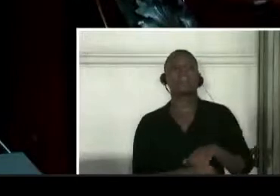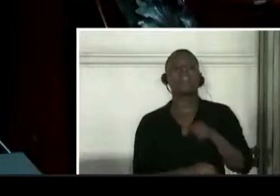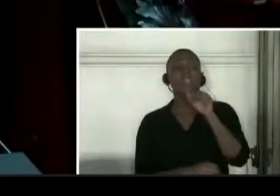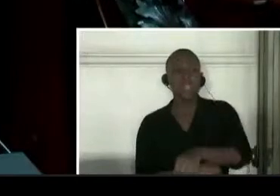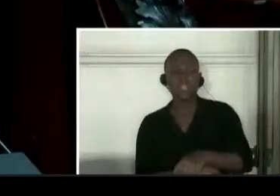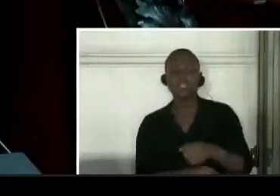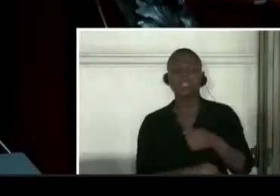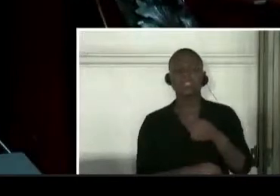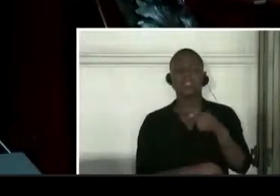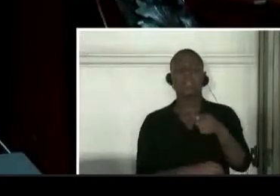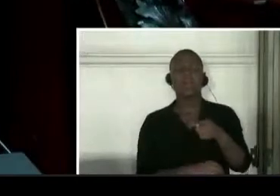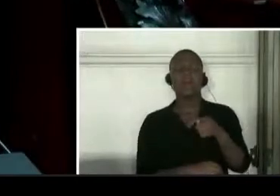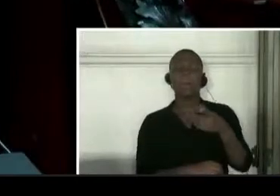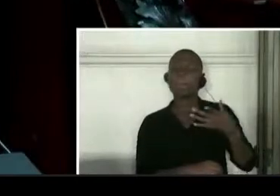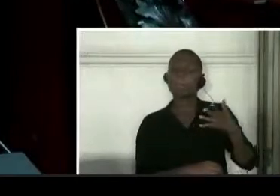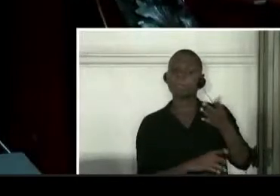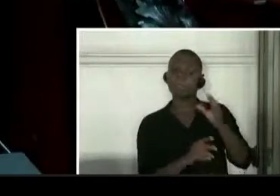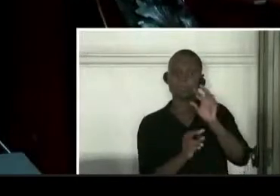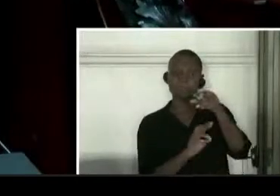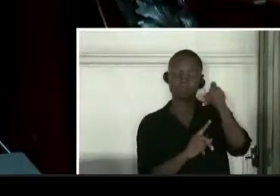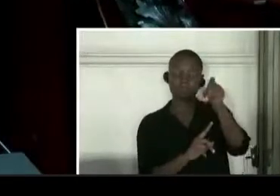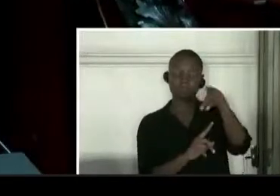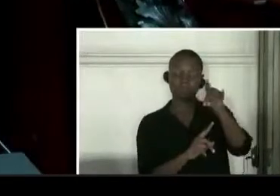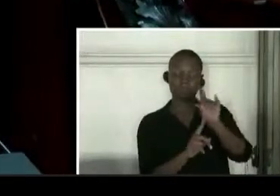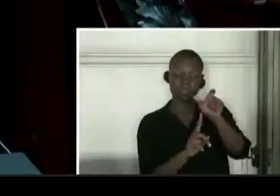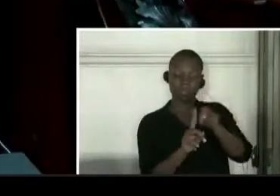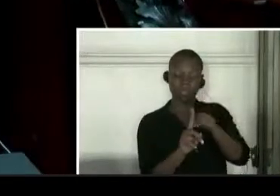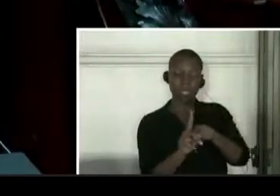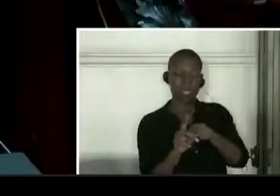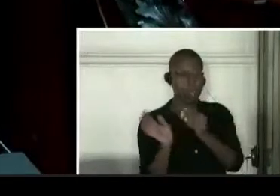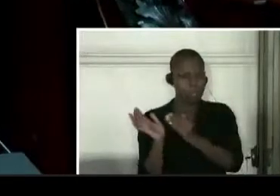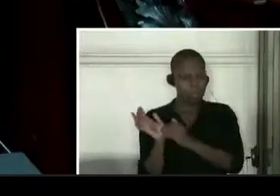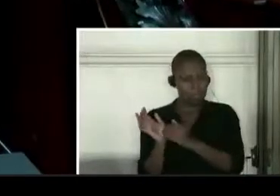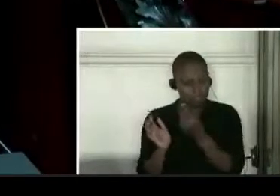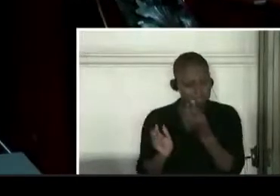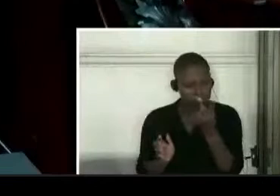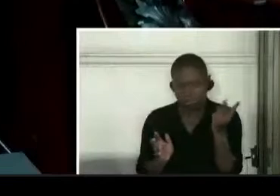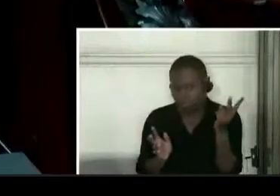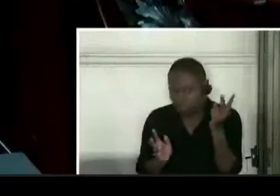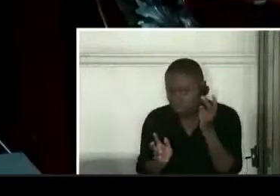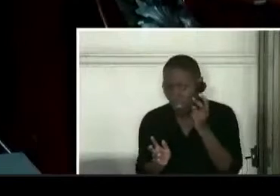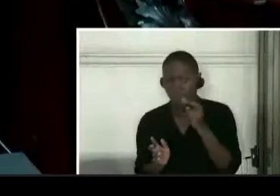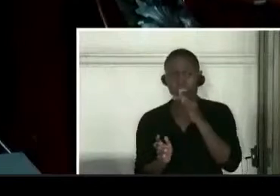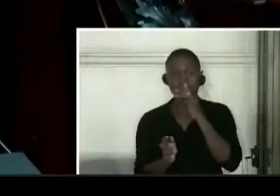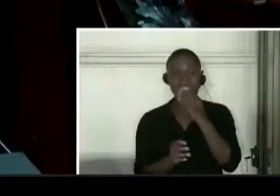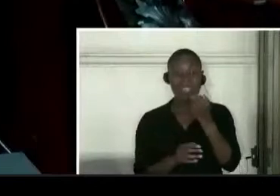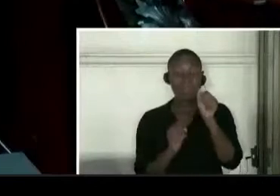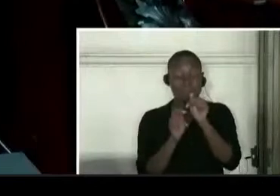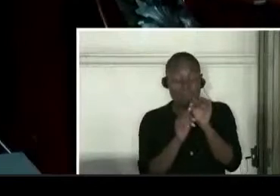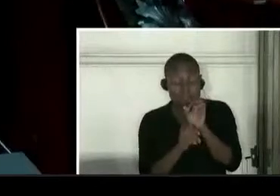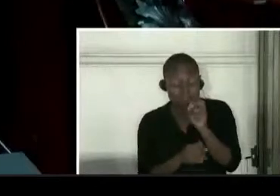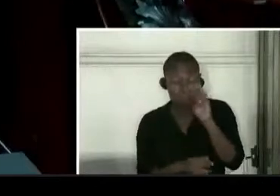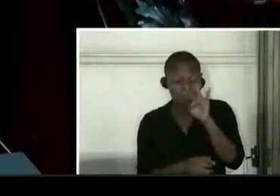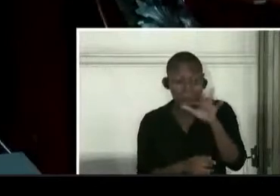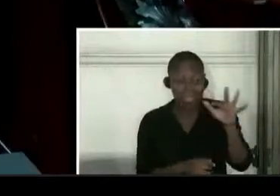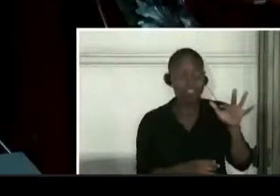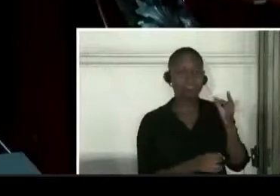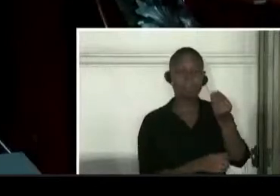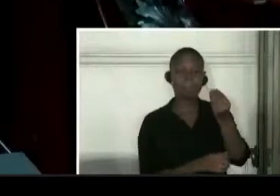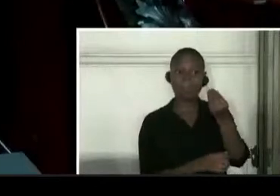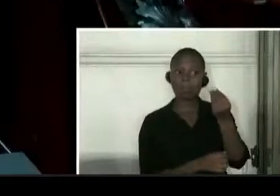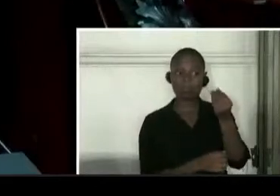ngamahemhem ukuthi umnyango unikezwe isigidi sezigidi ukuze ulungise izakhiwo